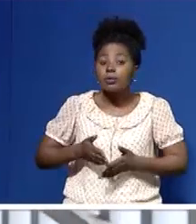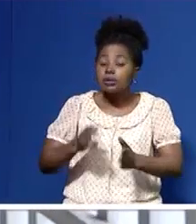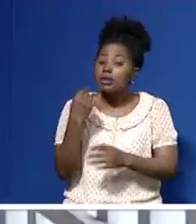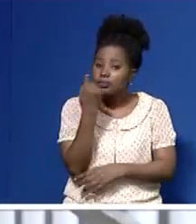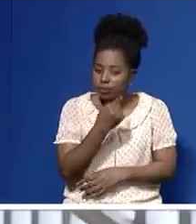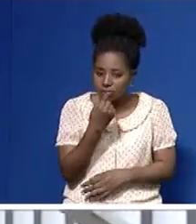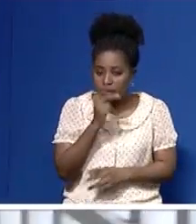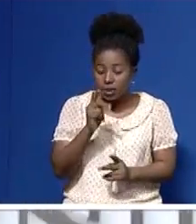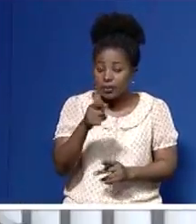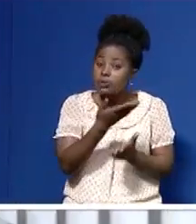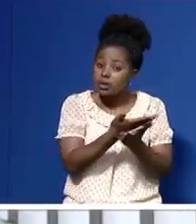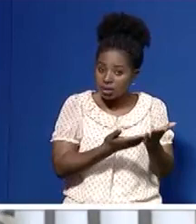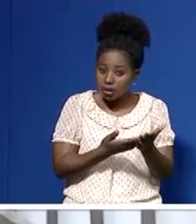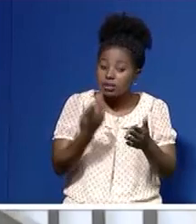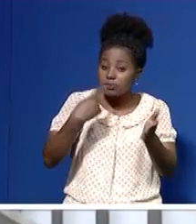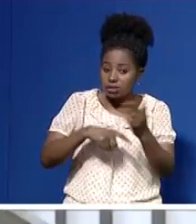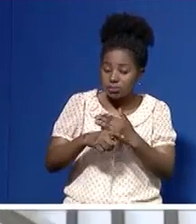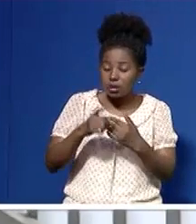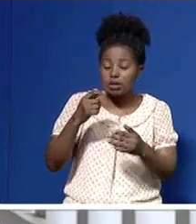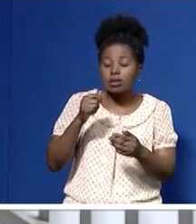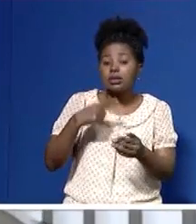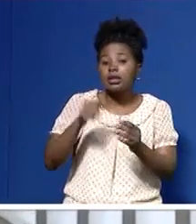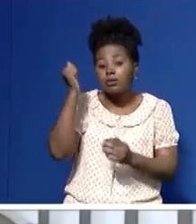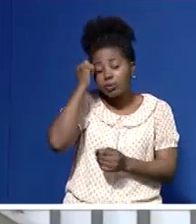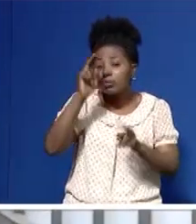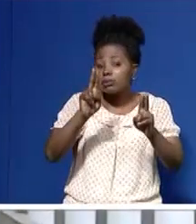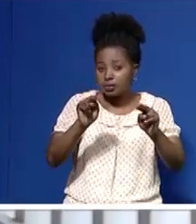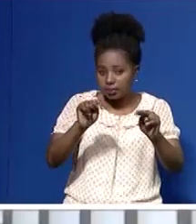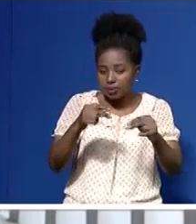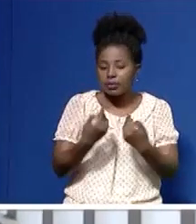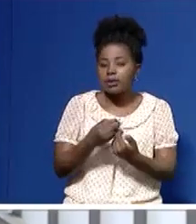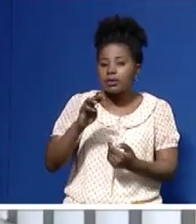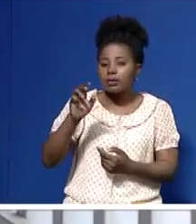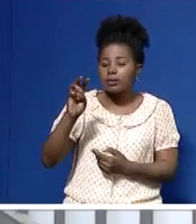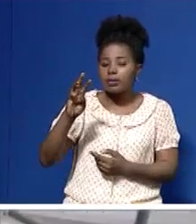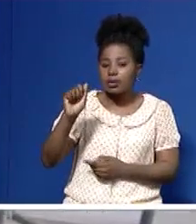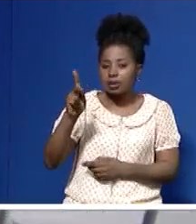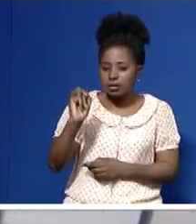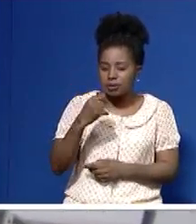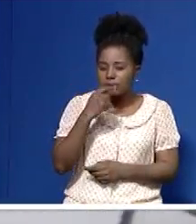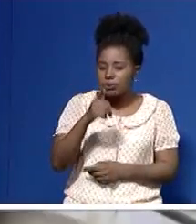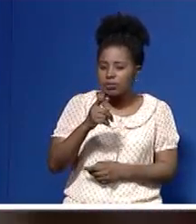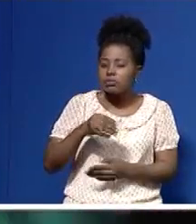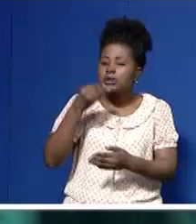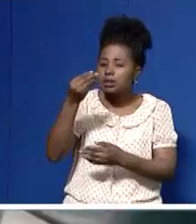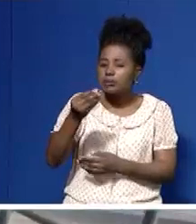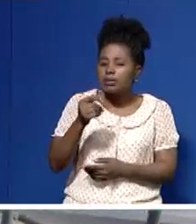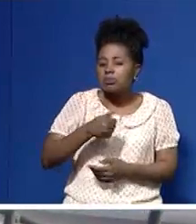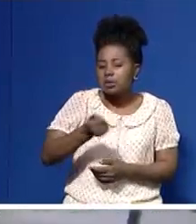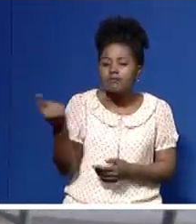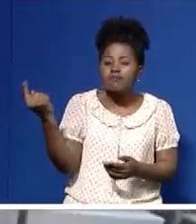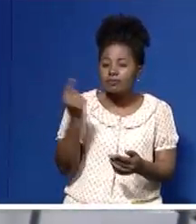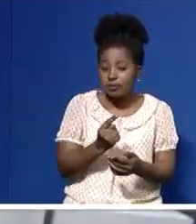mdomo kama nyaraka hizo zimeshaingizwa kwenye kumbukumbu ya mahakama. Wankyo amedai mshtakiwa Ruge Marila amekuwa akijiwasilisha